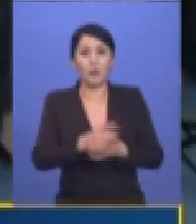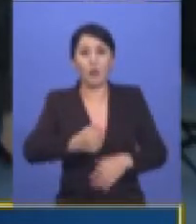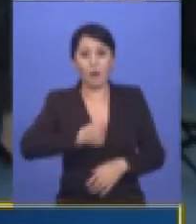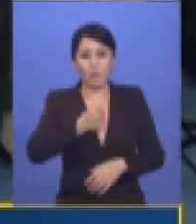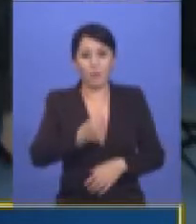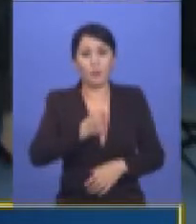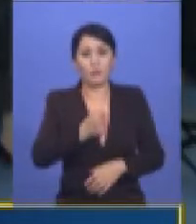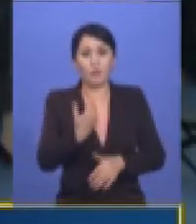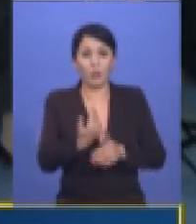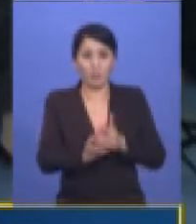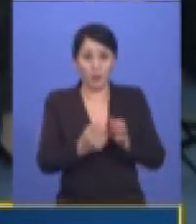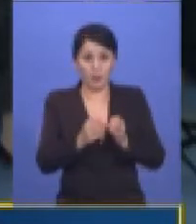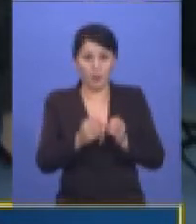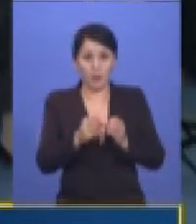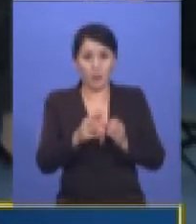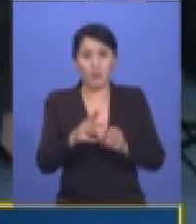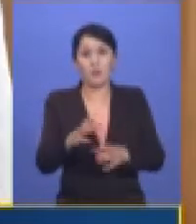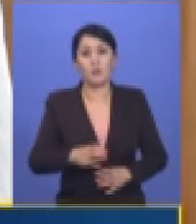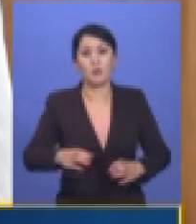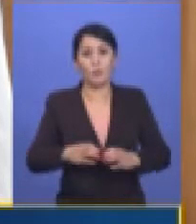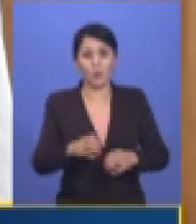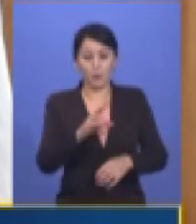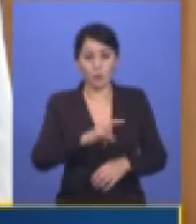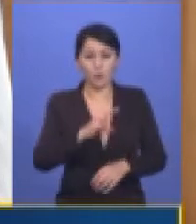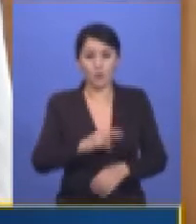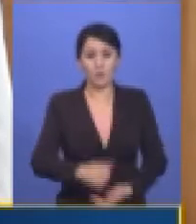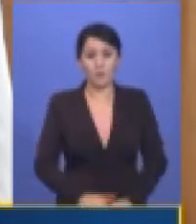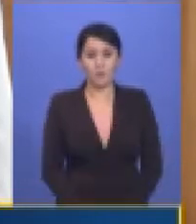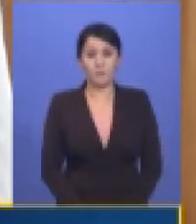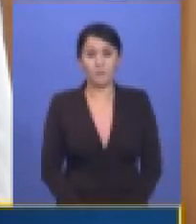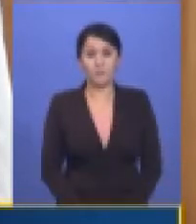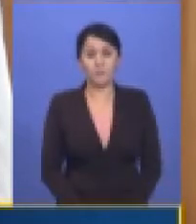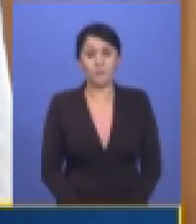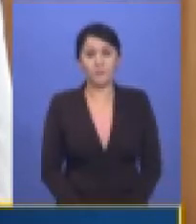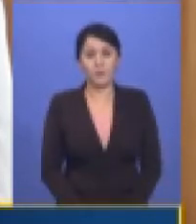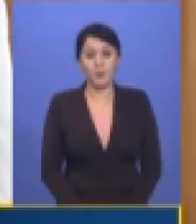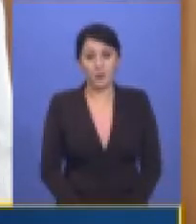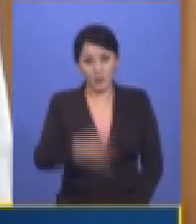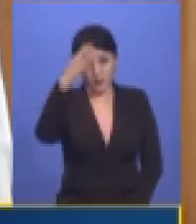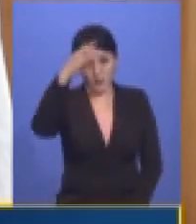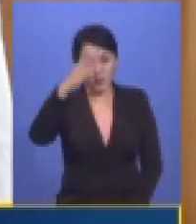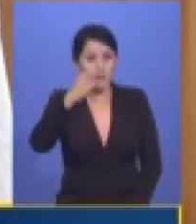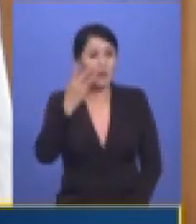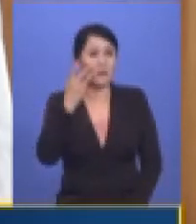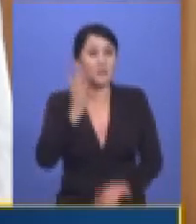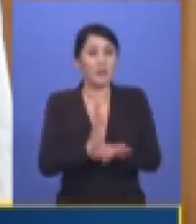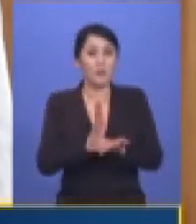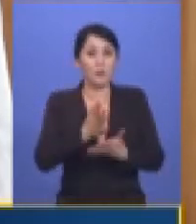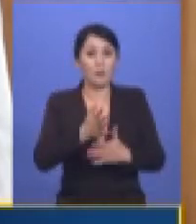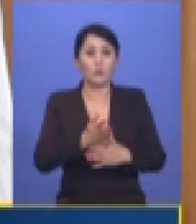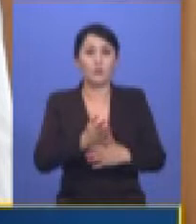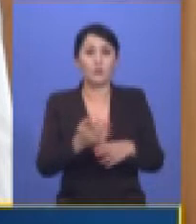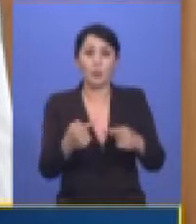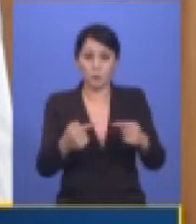кеңесі сынды тағы 13 ұйым жұмыс жасайды. Қазақстан гостеприимная страна была. Қазақ арқашан қонақжай халық, бір кездері өзге